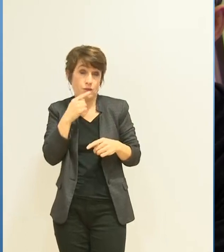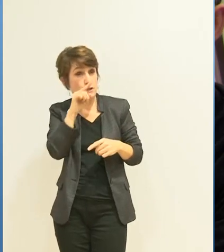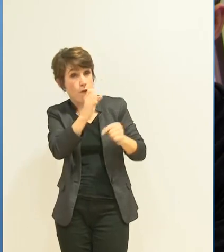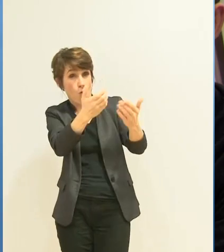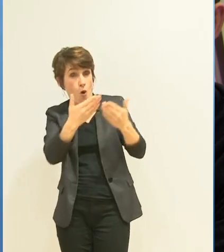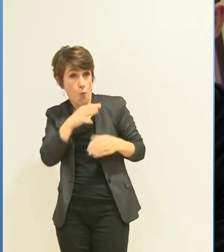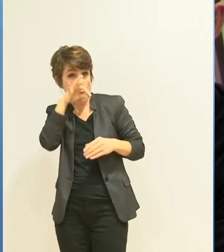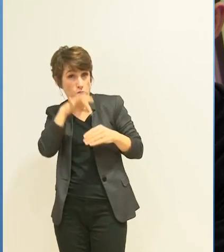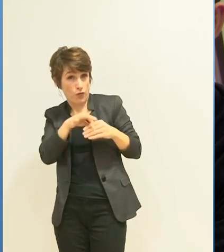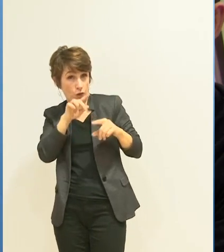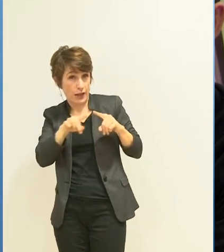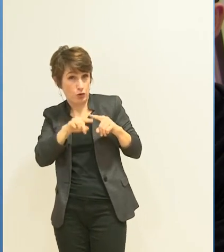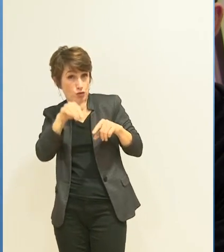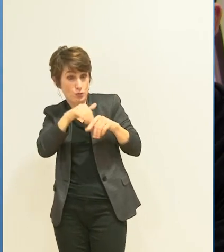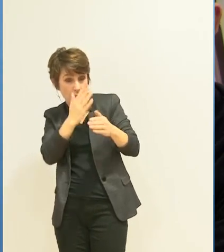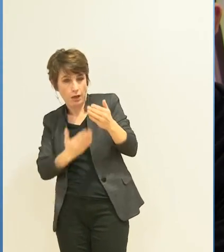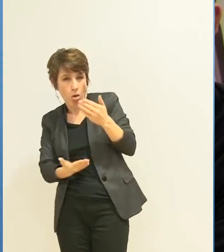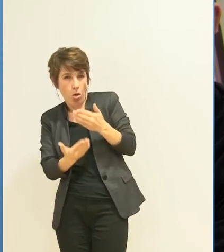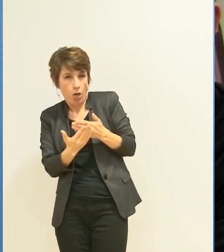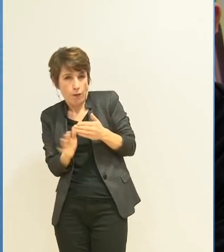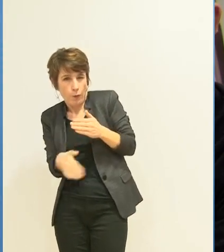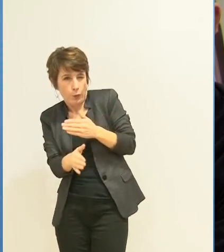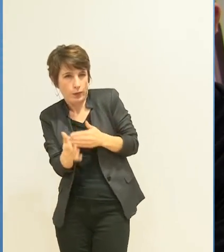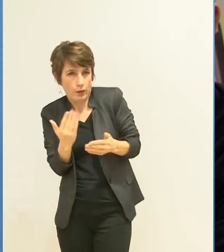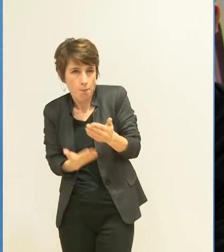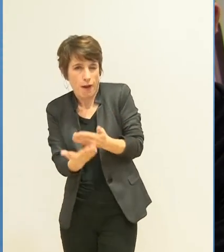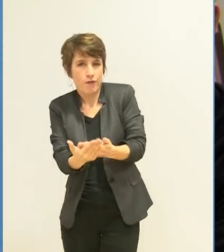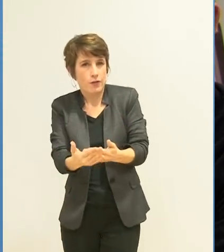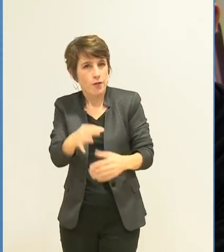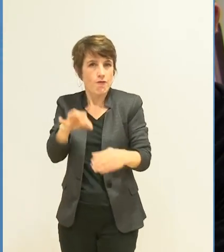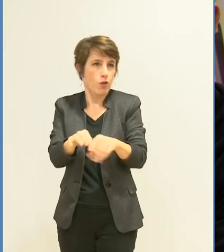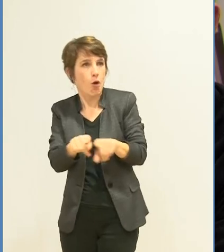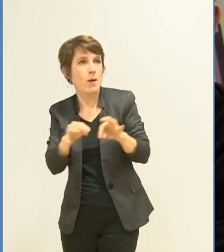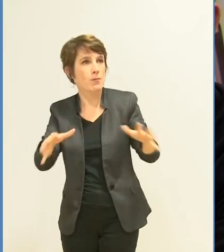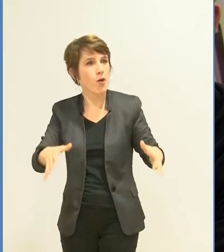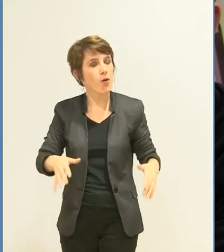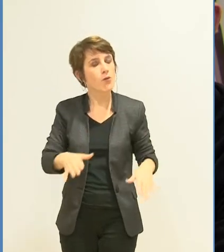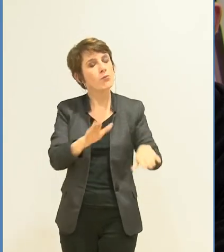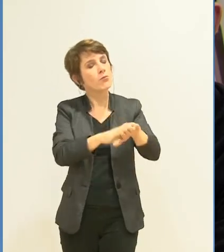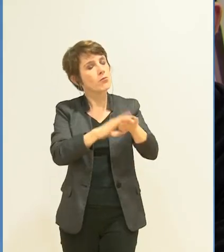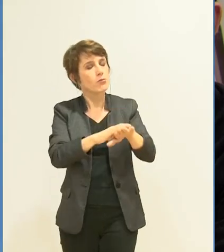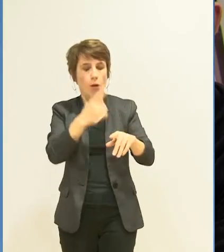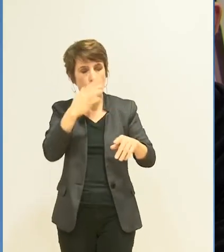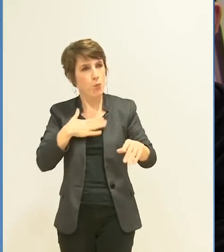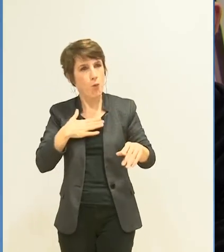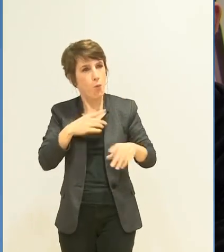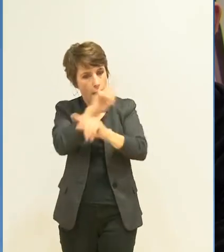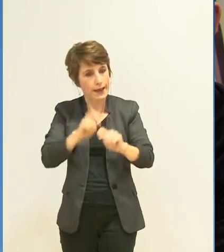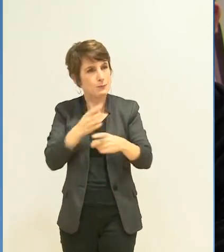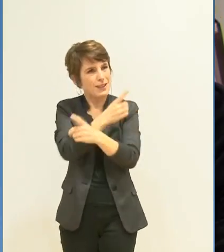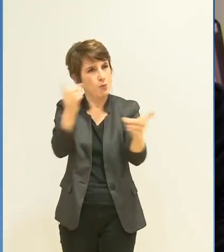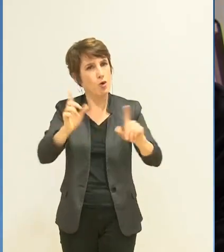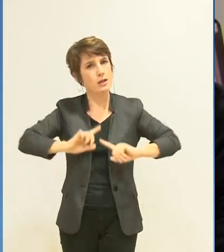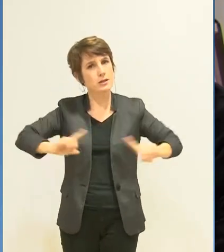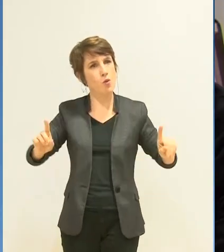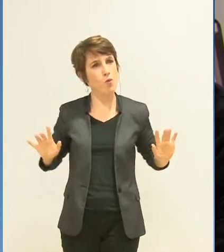pour en faire passer une autre c'est d'une certaine manière porter atteinte à la démocratie qu'est ce qui la rendait